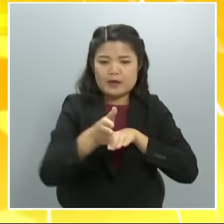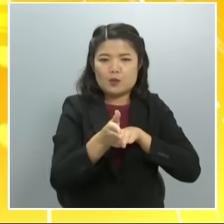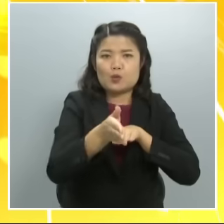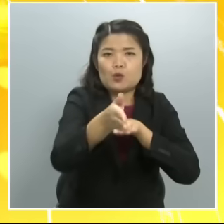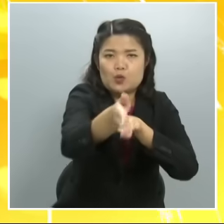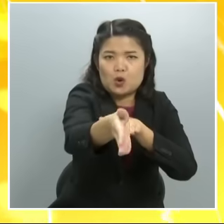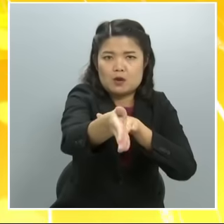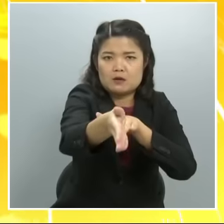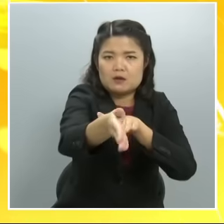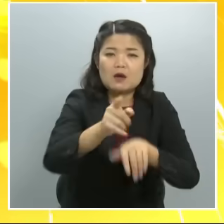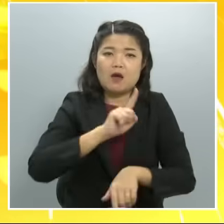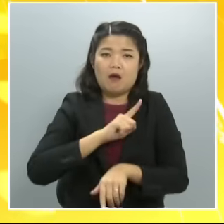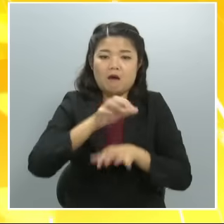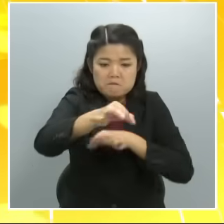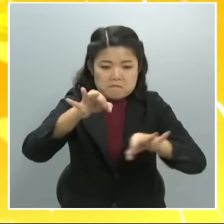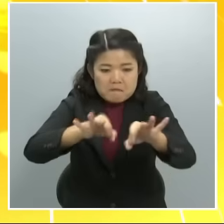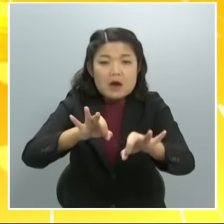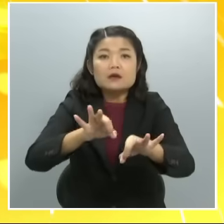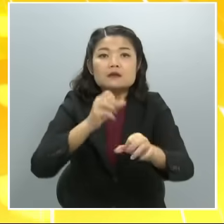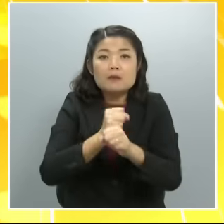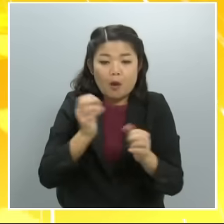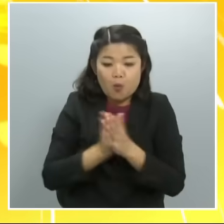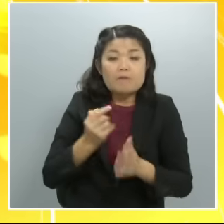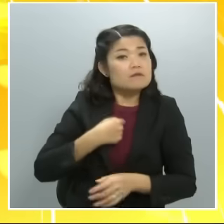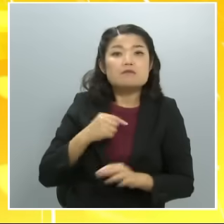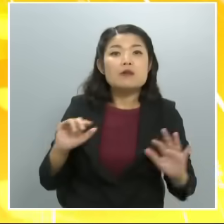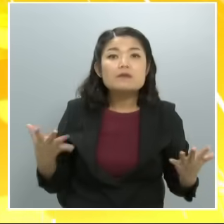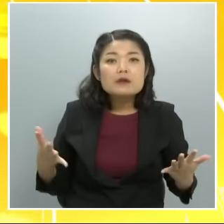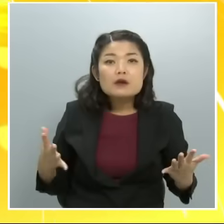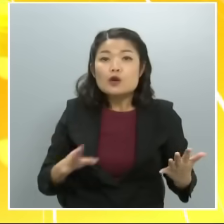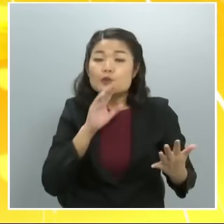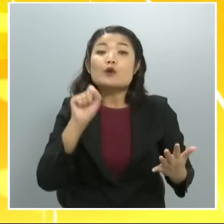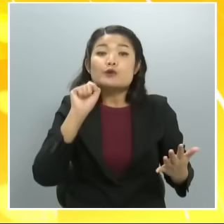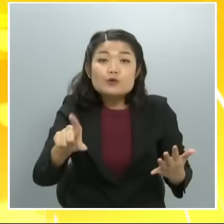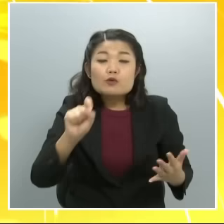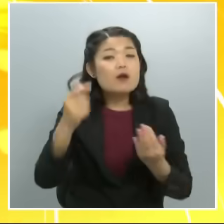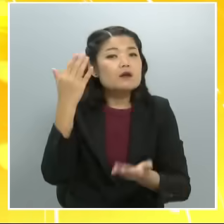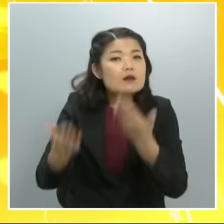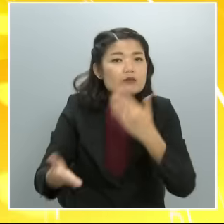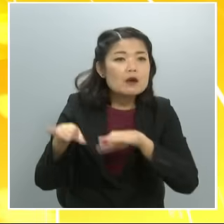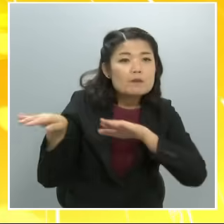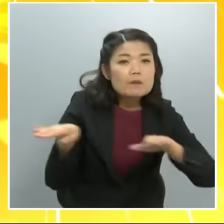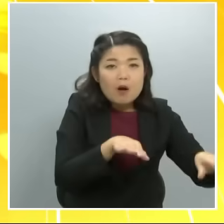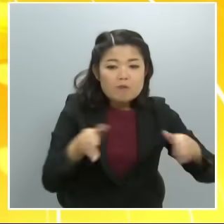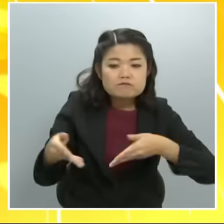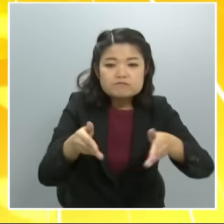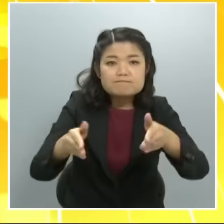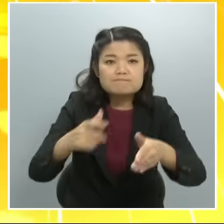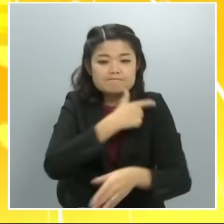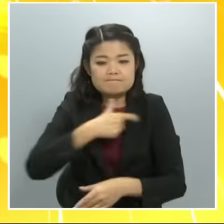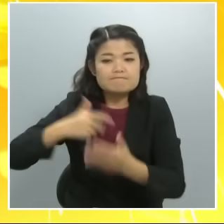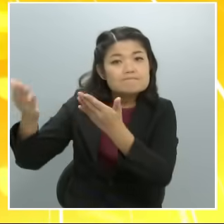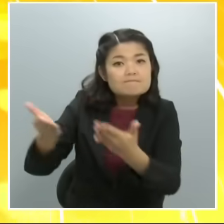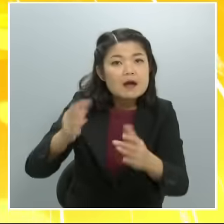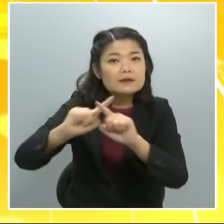นำขบวนให้ผมแต่จะมีบางทั้งกรณีที่เป็นเหตุฉุกเฉินเร่งด่วนหรือกรณีการเตรียมเส้นทางรับเสด็จ ดังนั้น